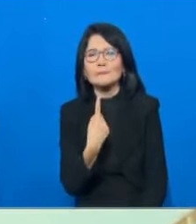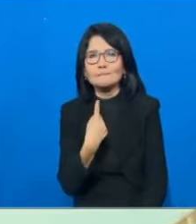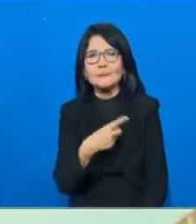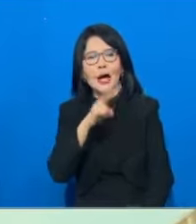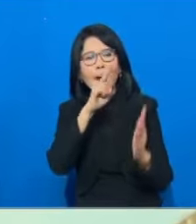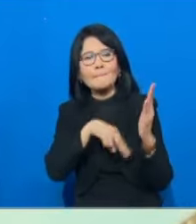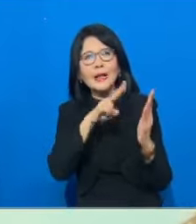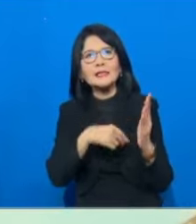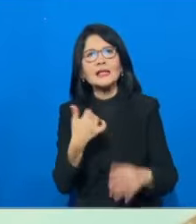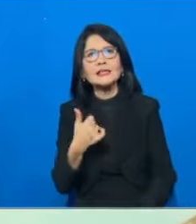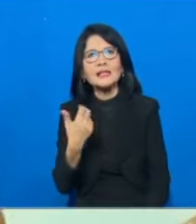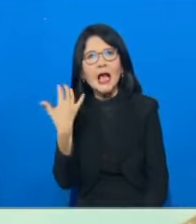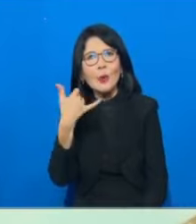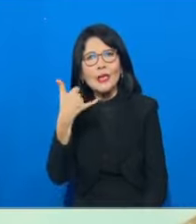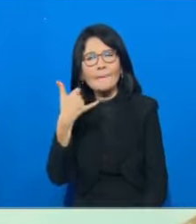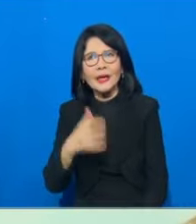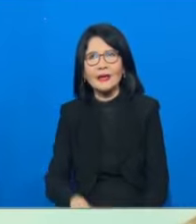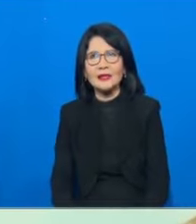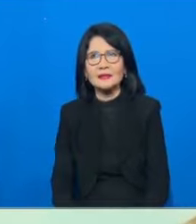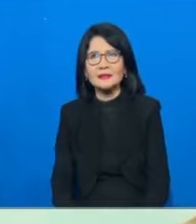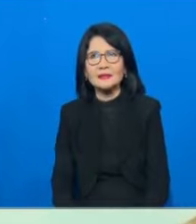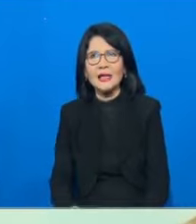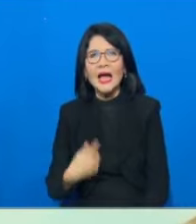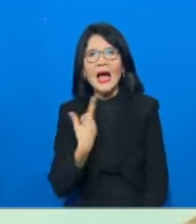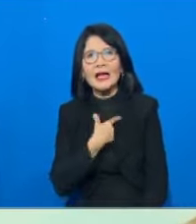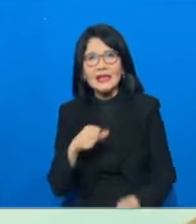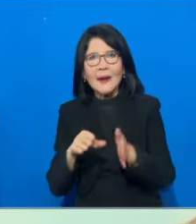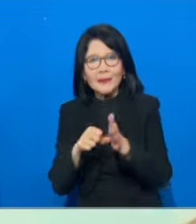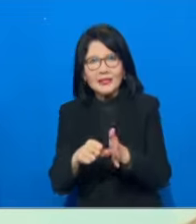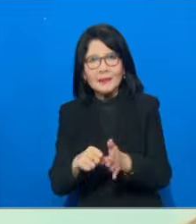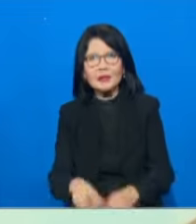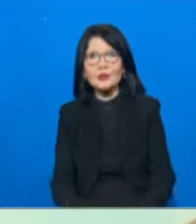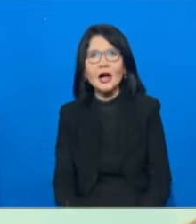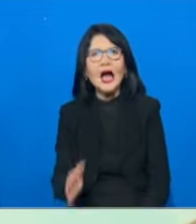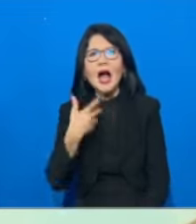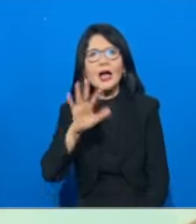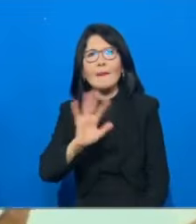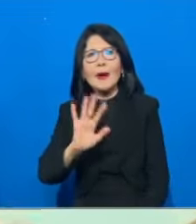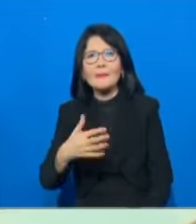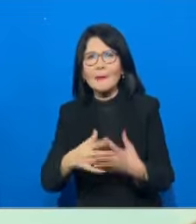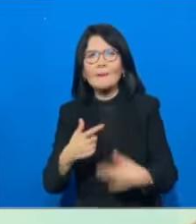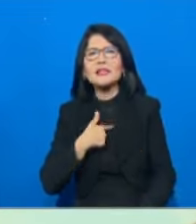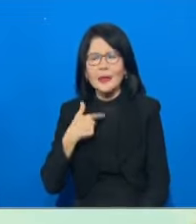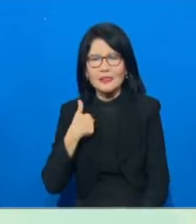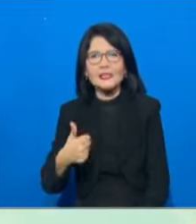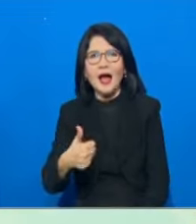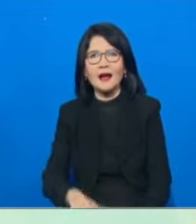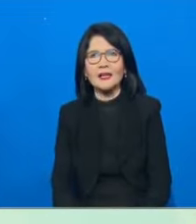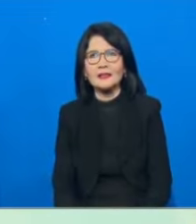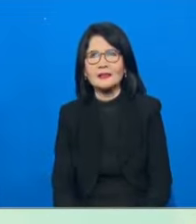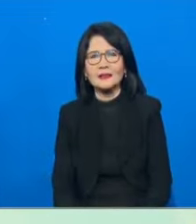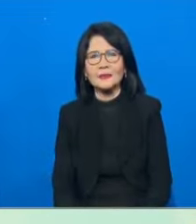melalui hp-nya sendiri kayak kita kayak mau membantu sini saya bantu Nak Nak usah saya bisa seperti itu terus